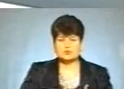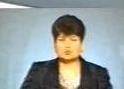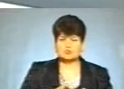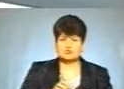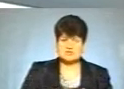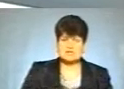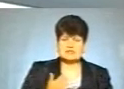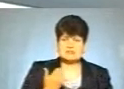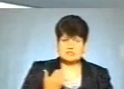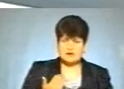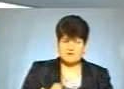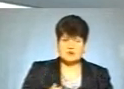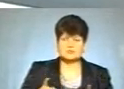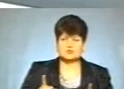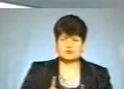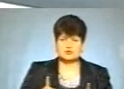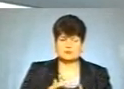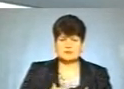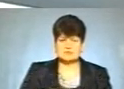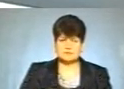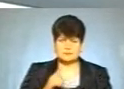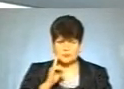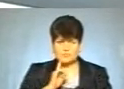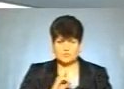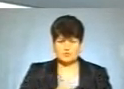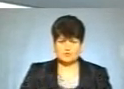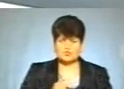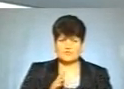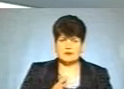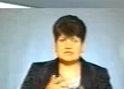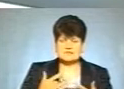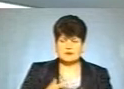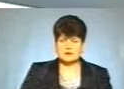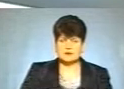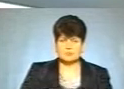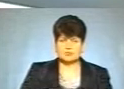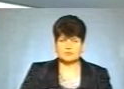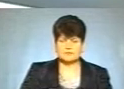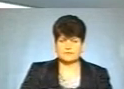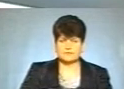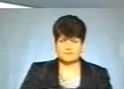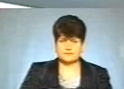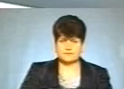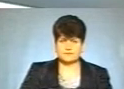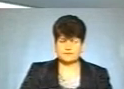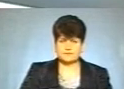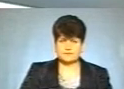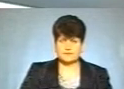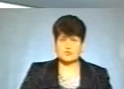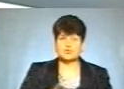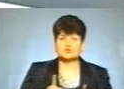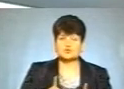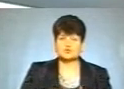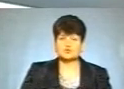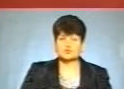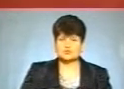в тому числі, щоб себе комфортно почувати і щоб це звільнення не було таким болісним? Ну, що